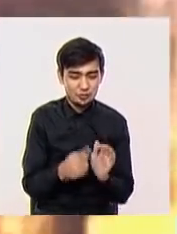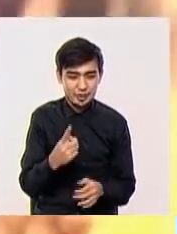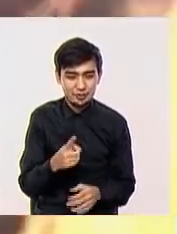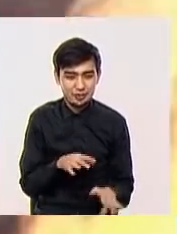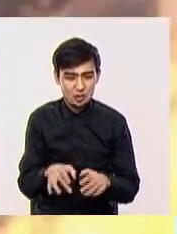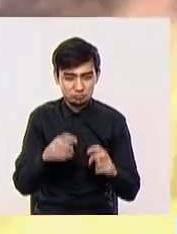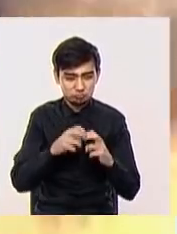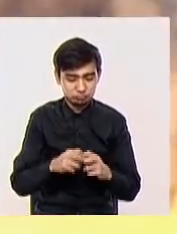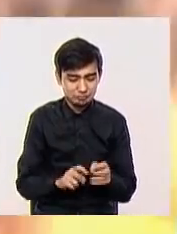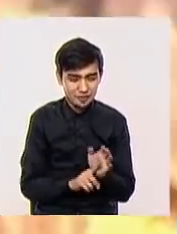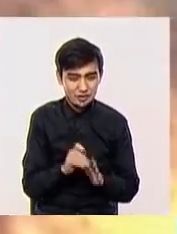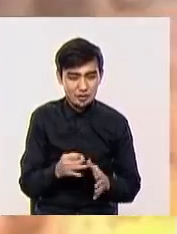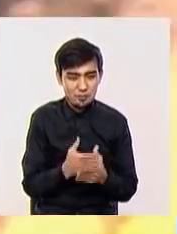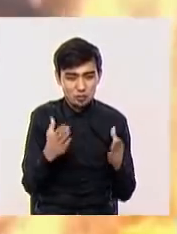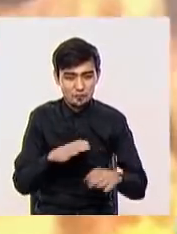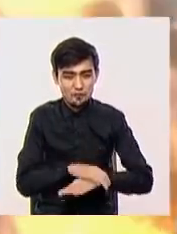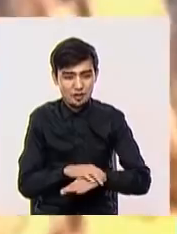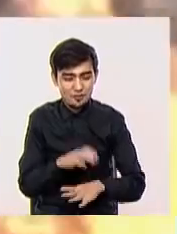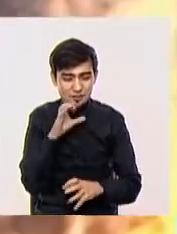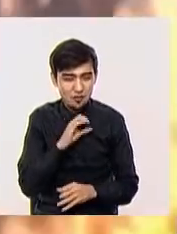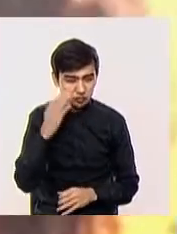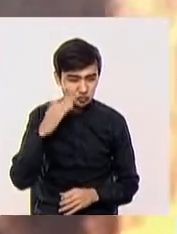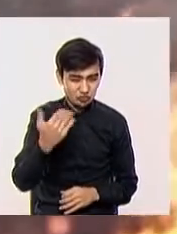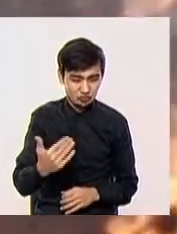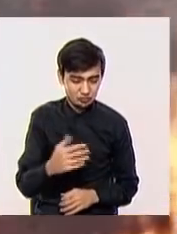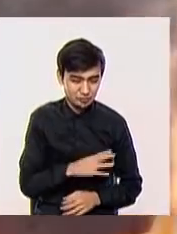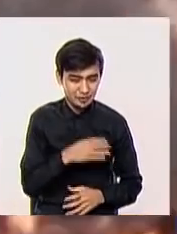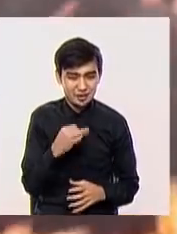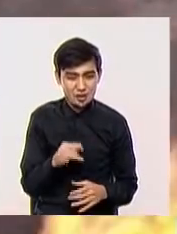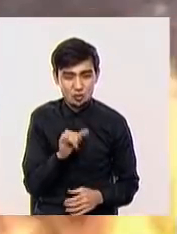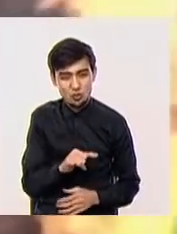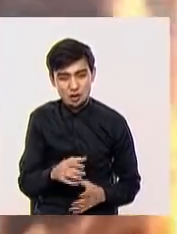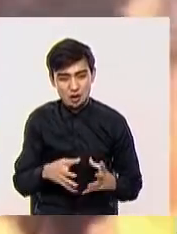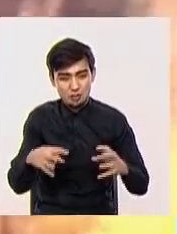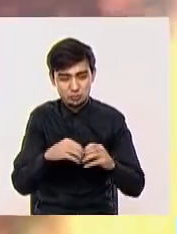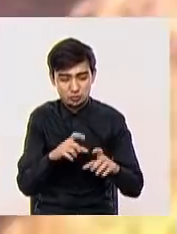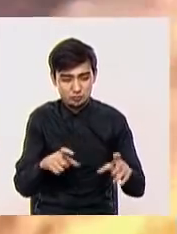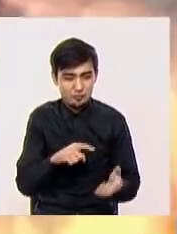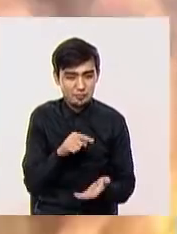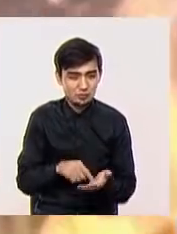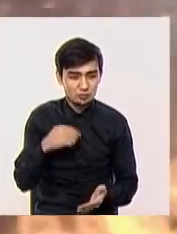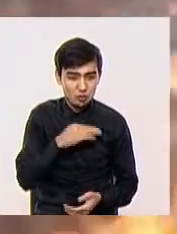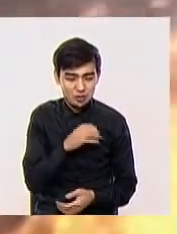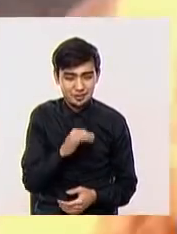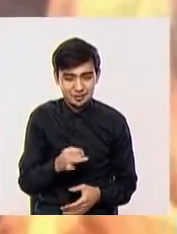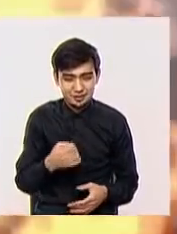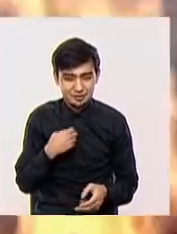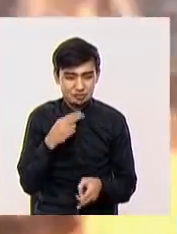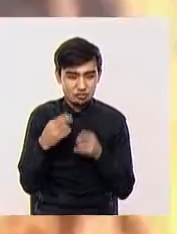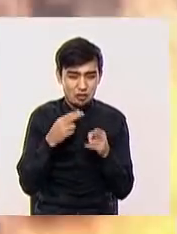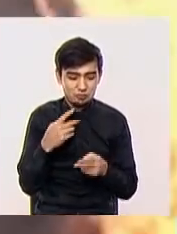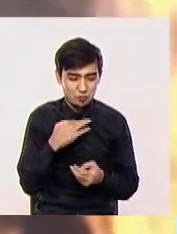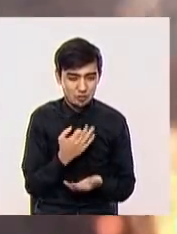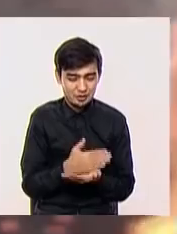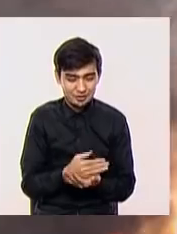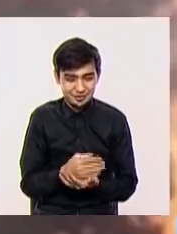1481 дело. Большая часть из них по фактам кражи чужого имущества. Но у общественности много вопросов. К нам в редакцию продолжают поступать жалобы